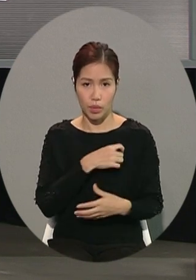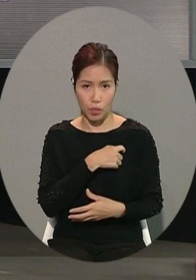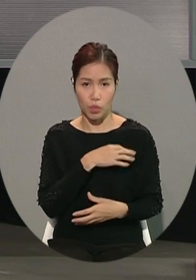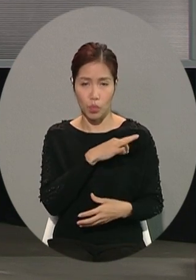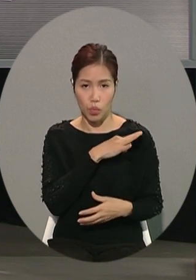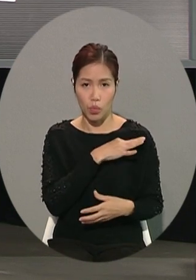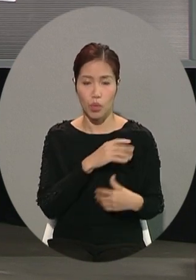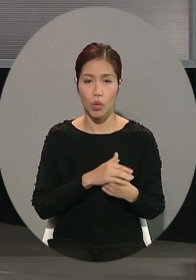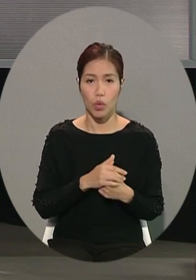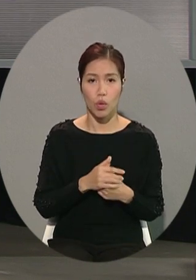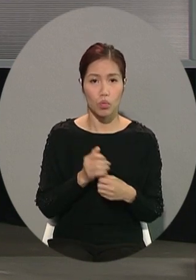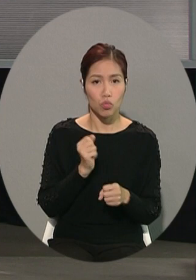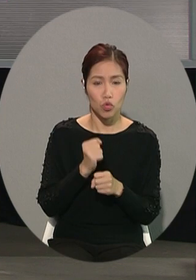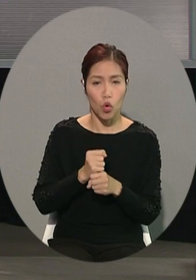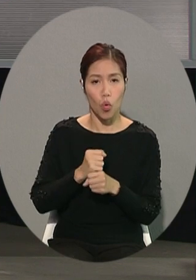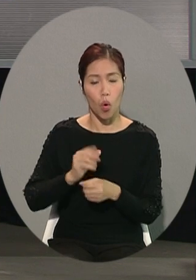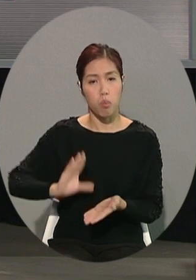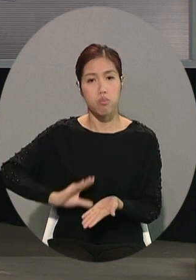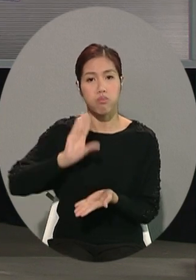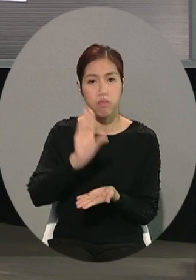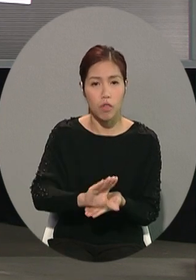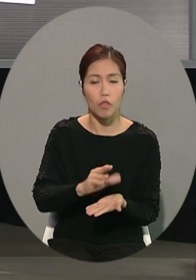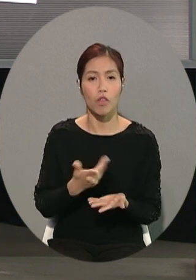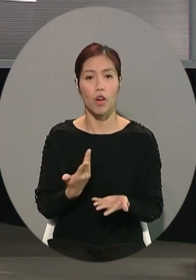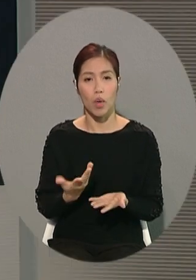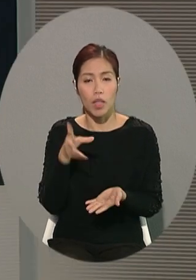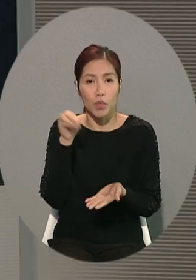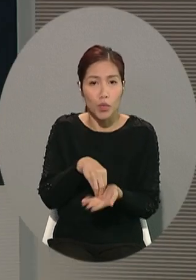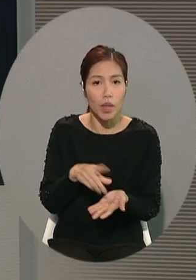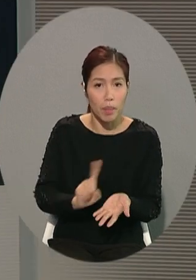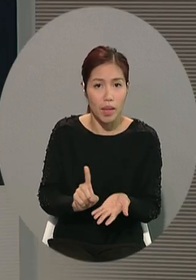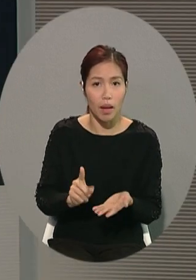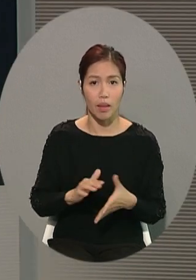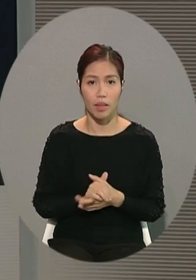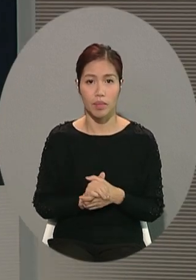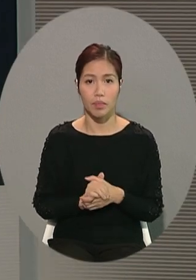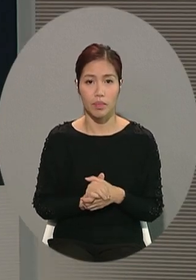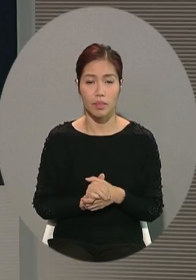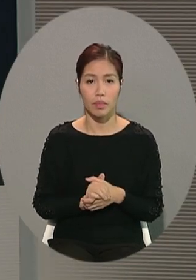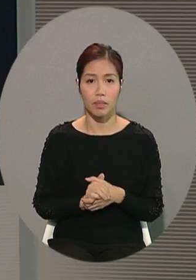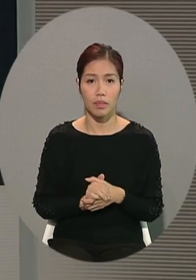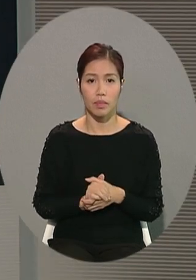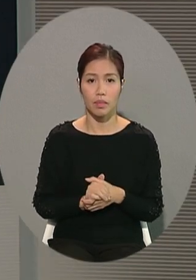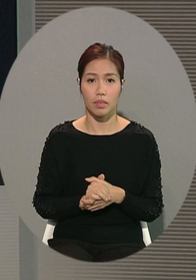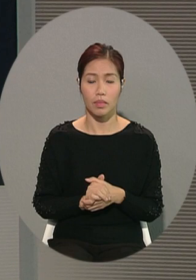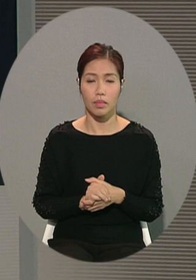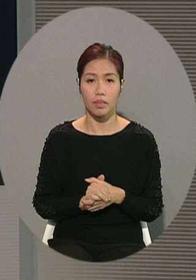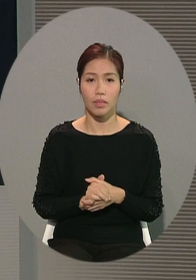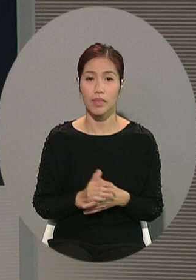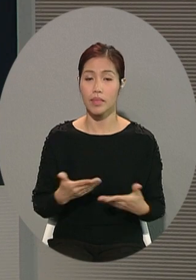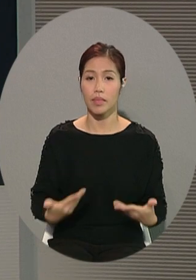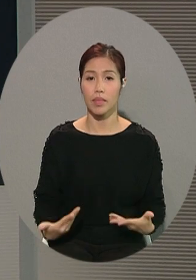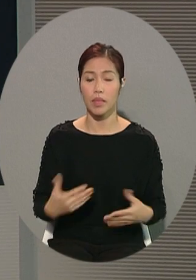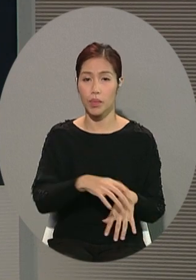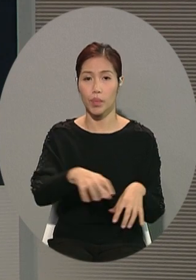最有建設性的撥款或者決定是什麼呢？ 這一屆這個區議會呢